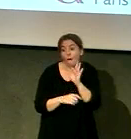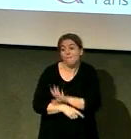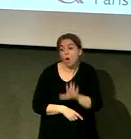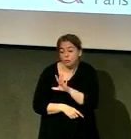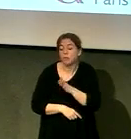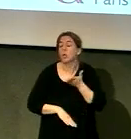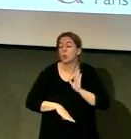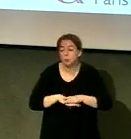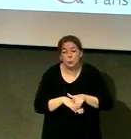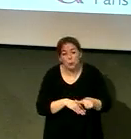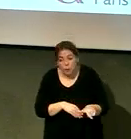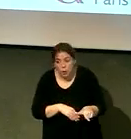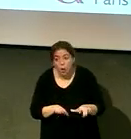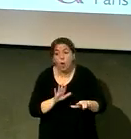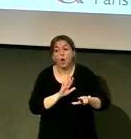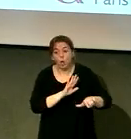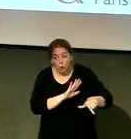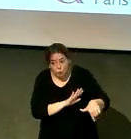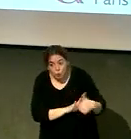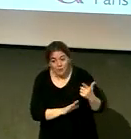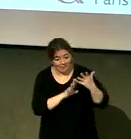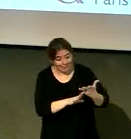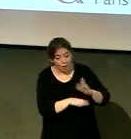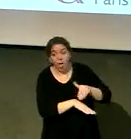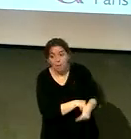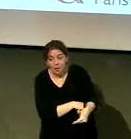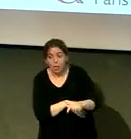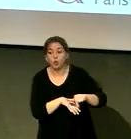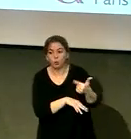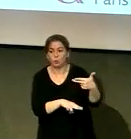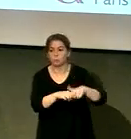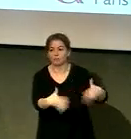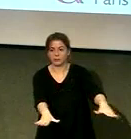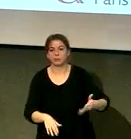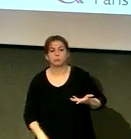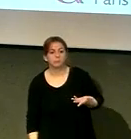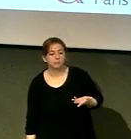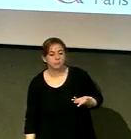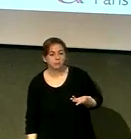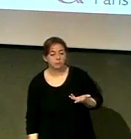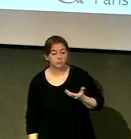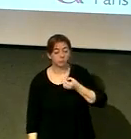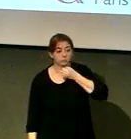étaient décédés à 10 ans. C'était une mortalité absolument énorme comparé à leur taux